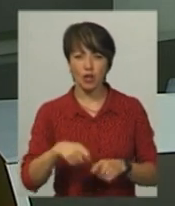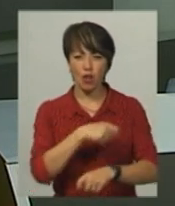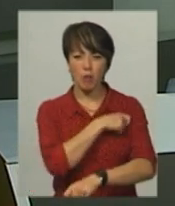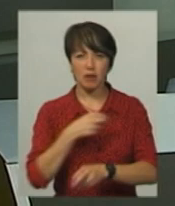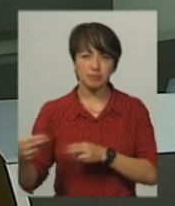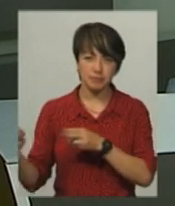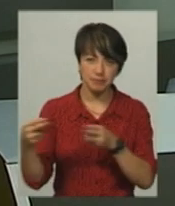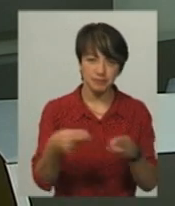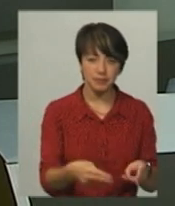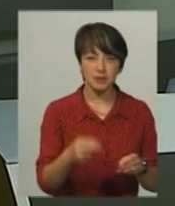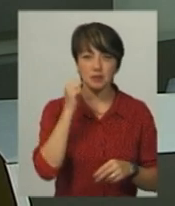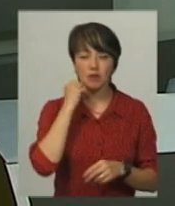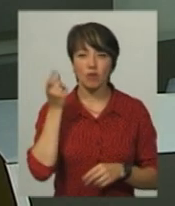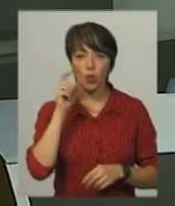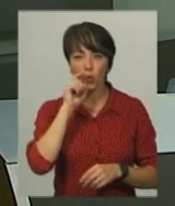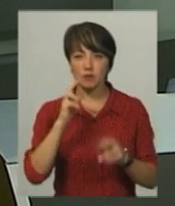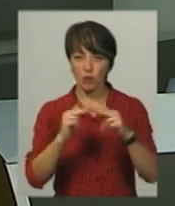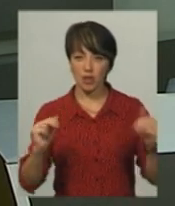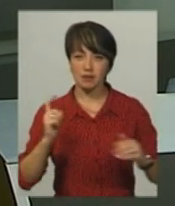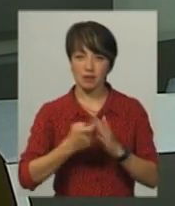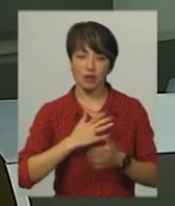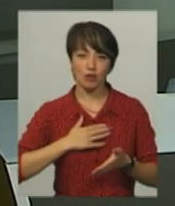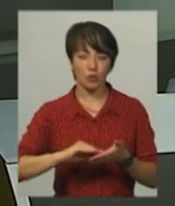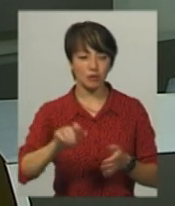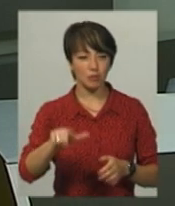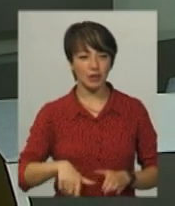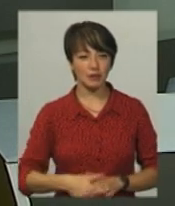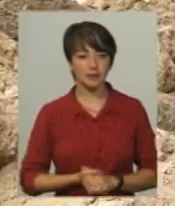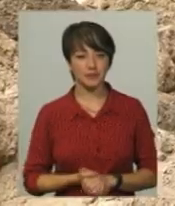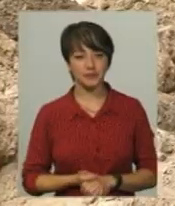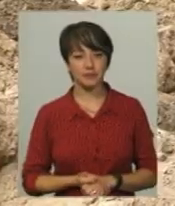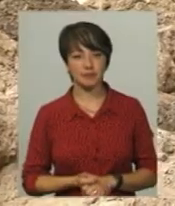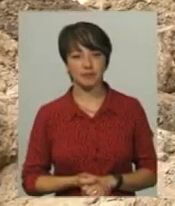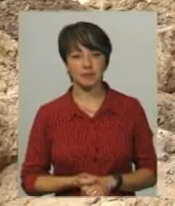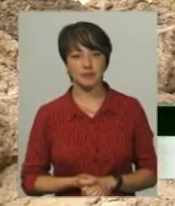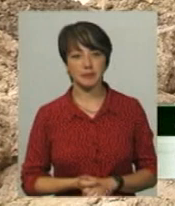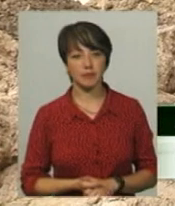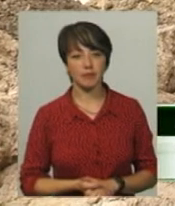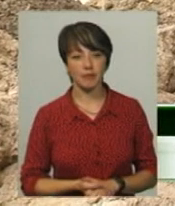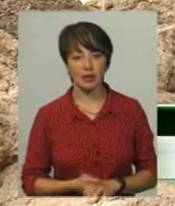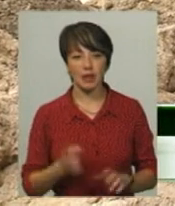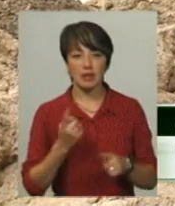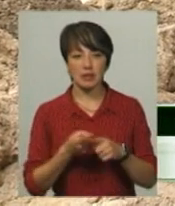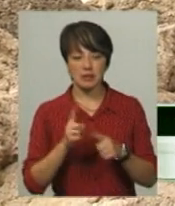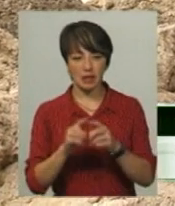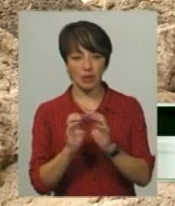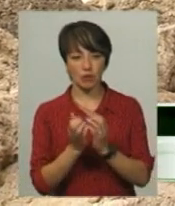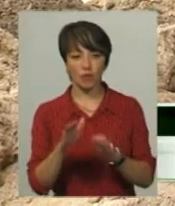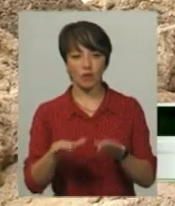до старовинної української фортеці, дізнавалася Тетяна Ворожцова. Це ядро важить, напевно,